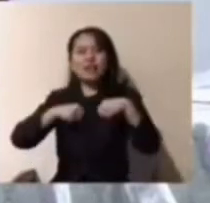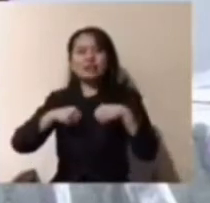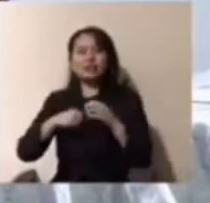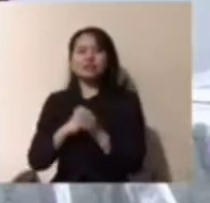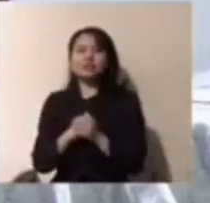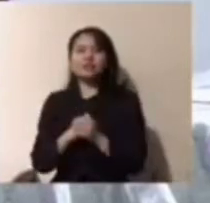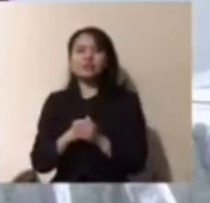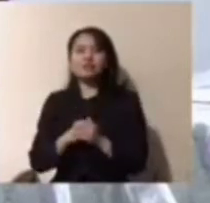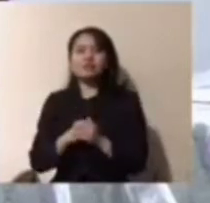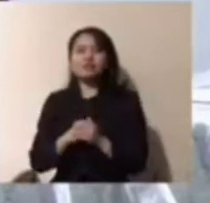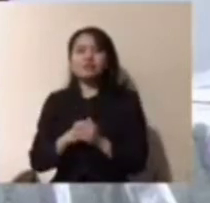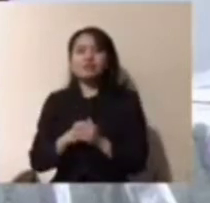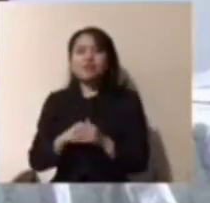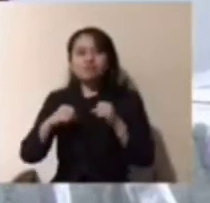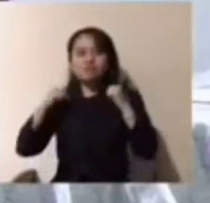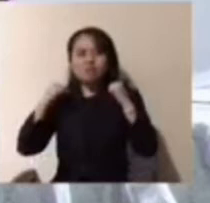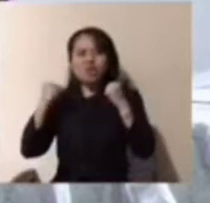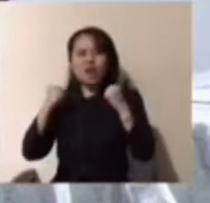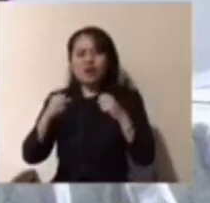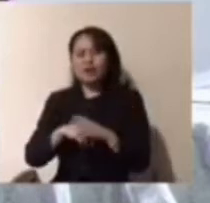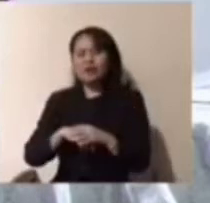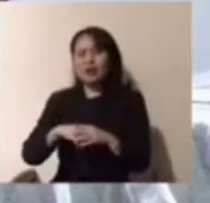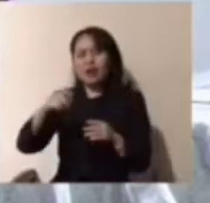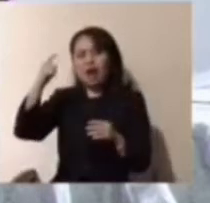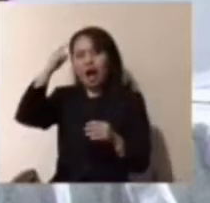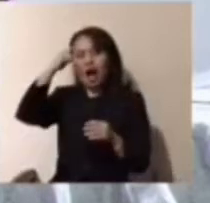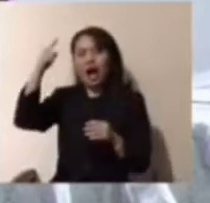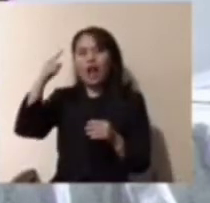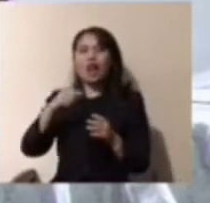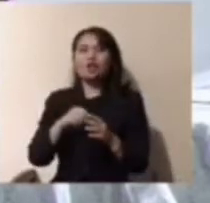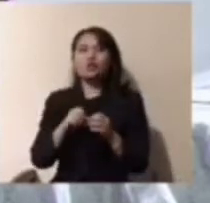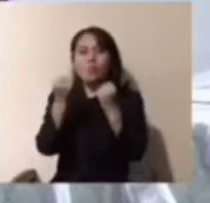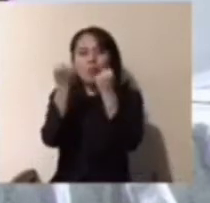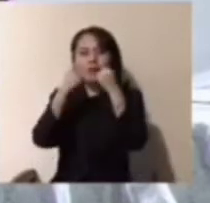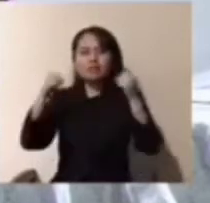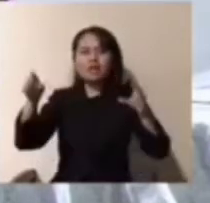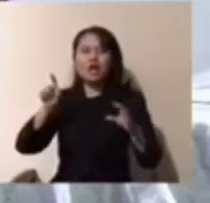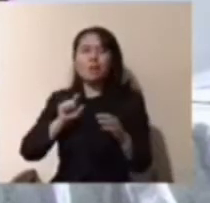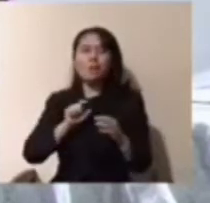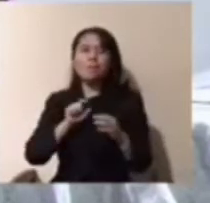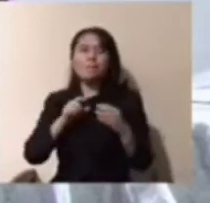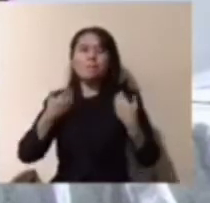Keyakinan bahwa Allah adalah Dia yang membebaskan manusia dari perbudakan